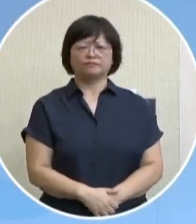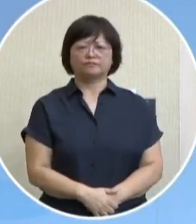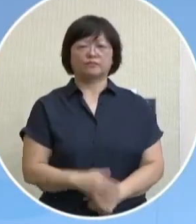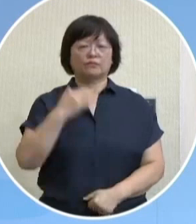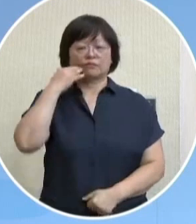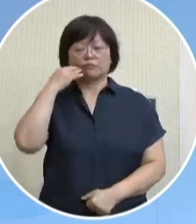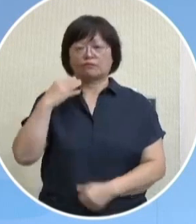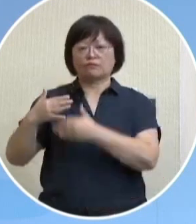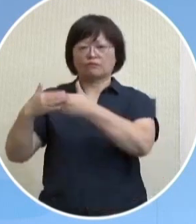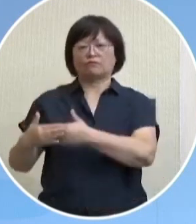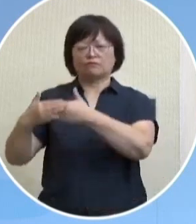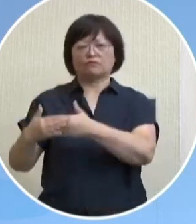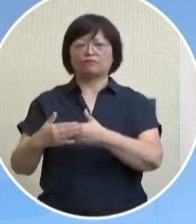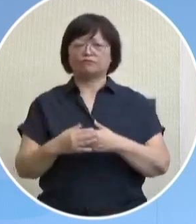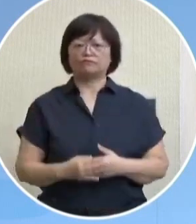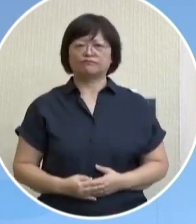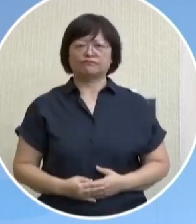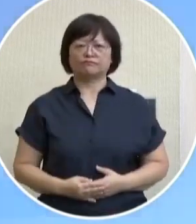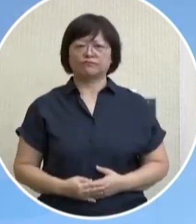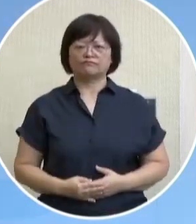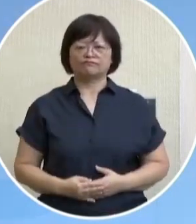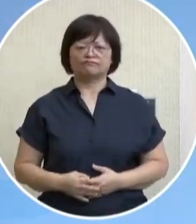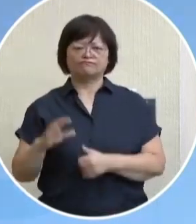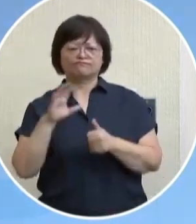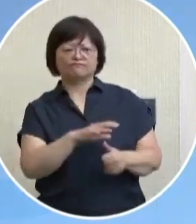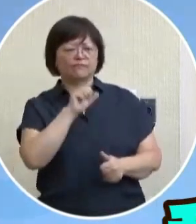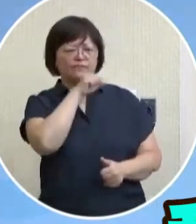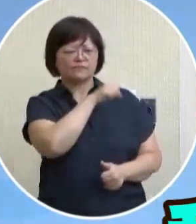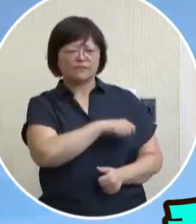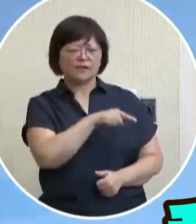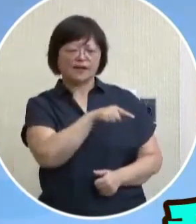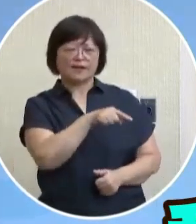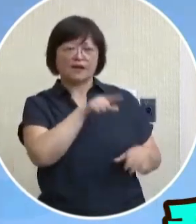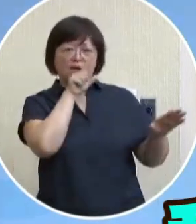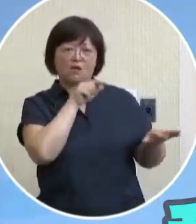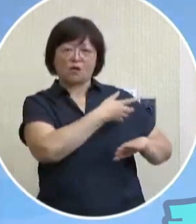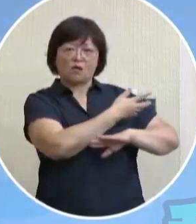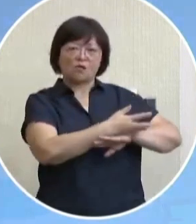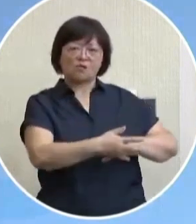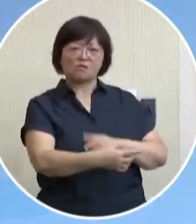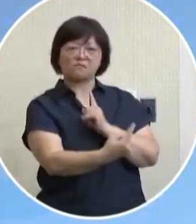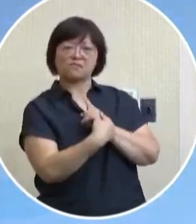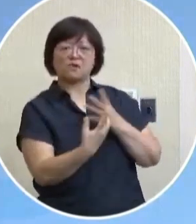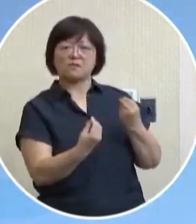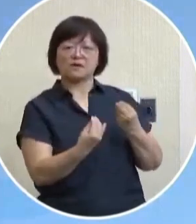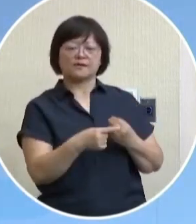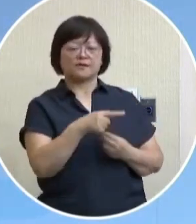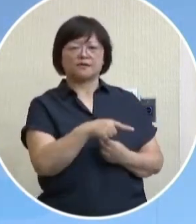中共政权要说你不听我的话，我把你鸿海财产没收，